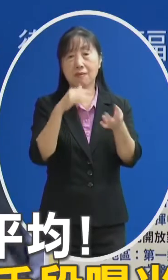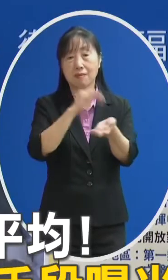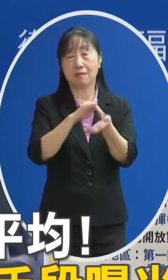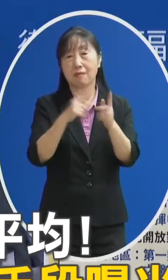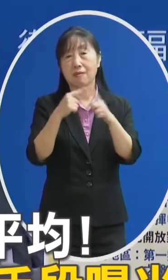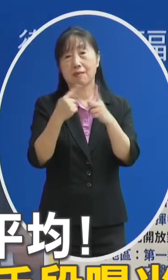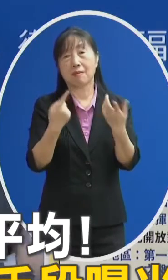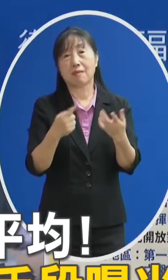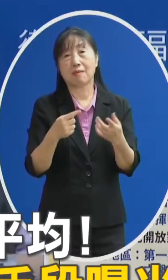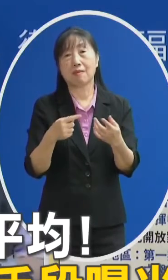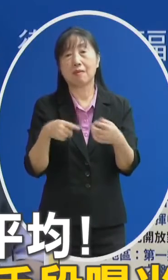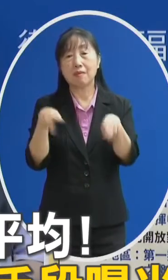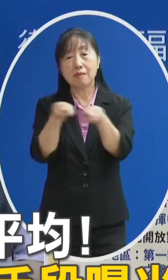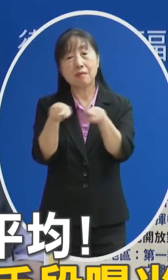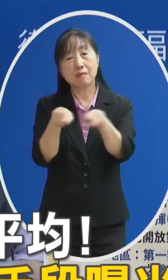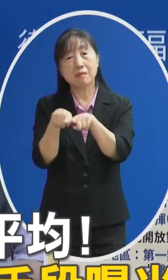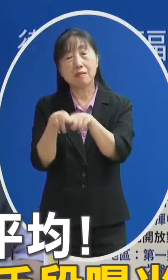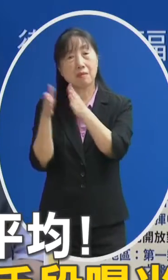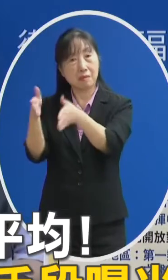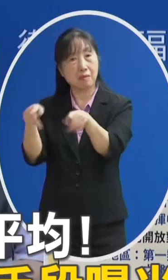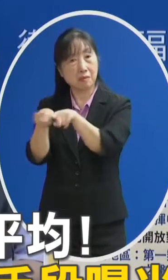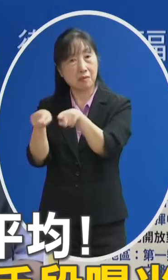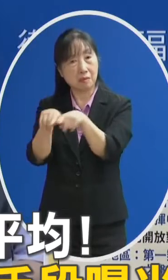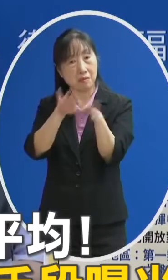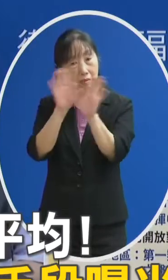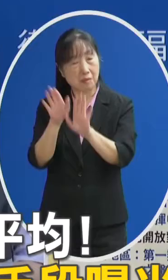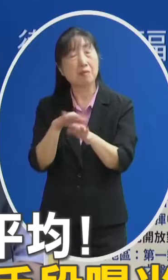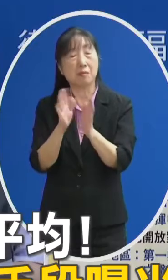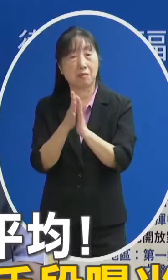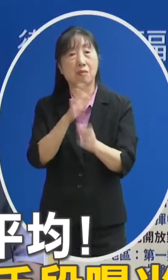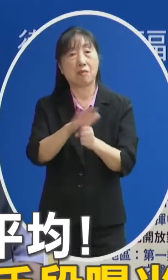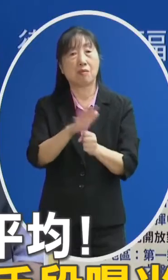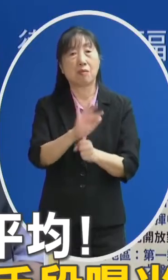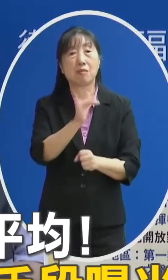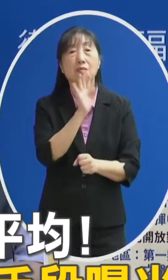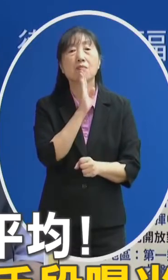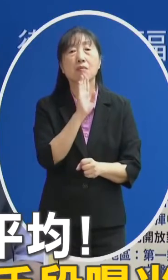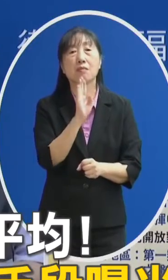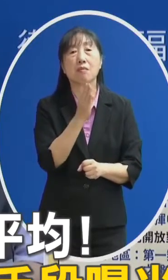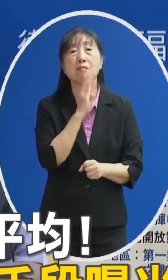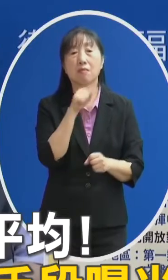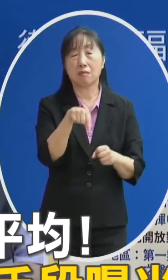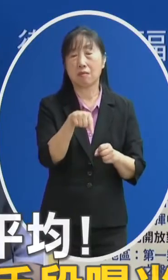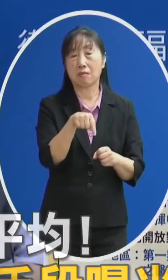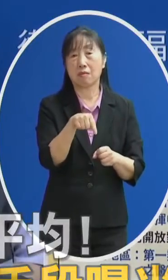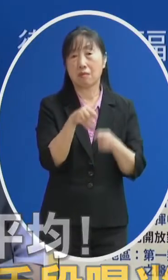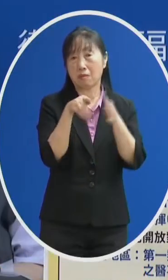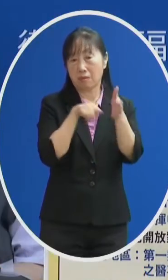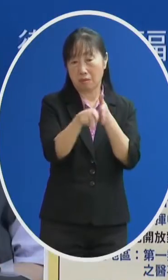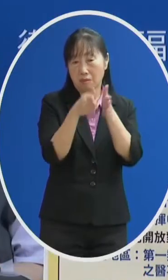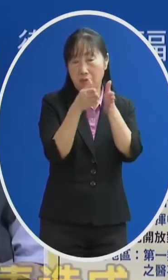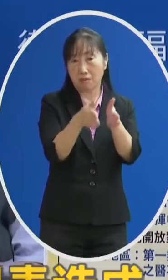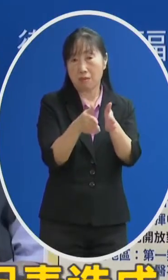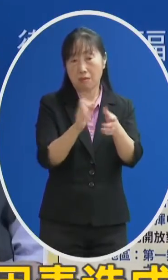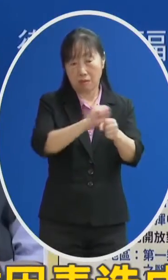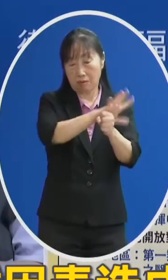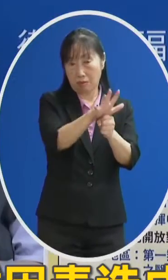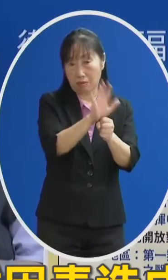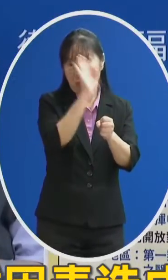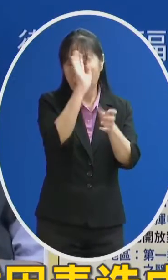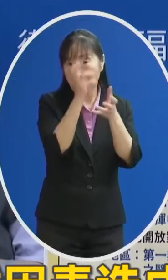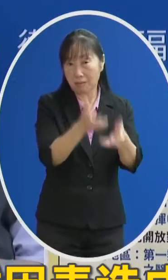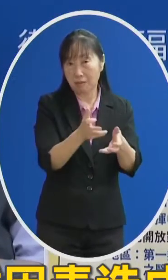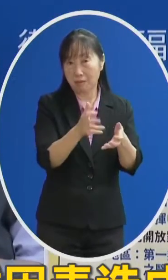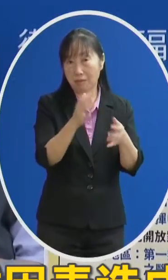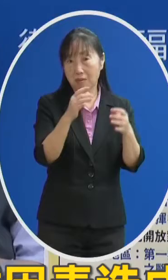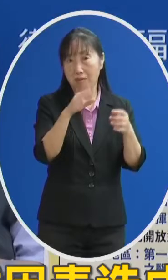照护上面是够用。那可是前面也跟大家说过，那我们现在照顾一个 COVID-19 的重症病人